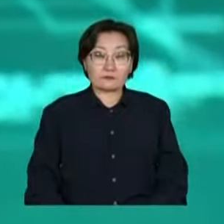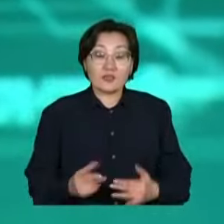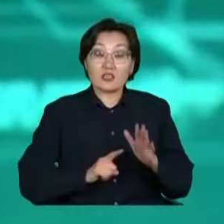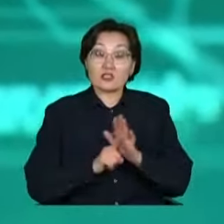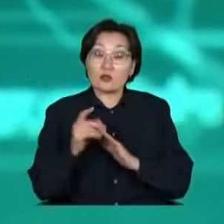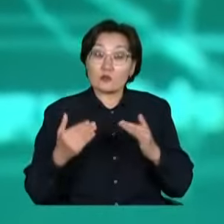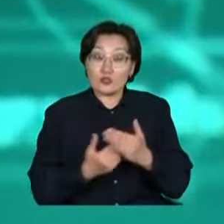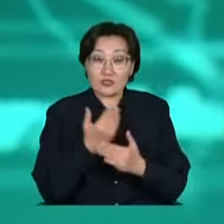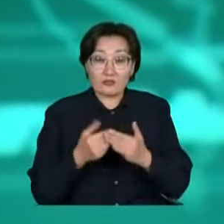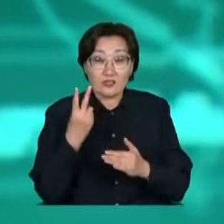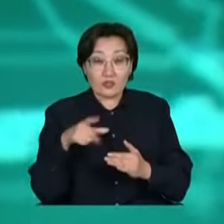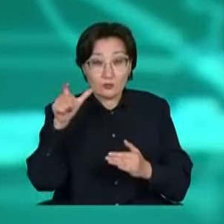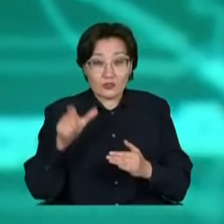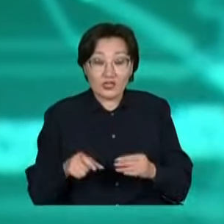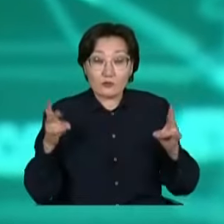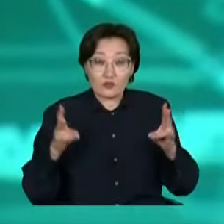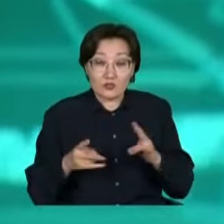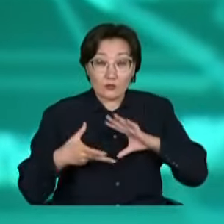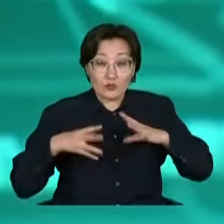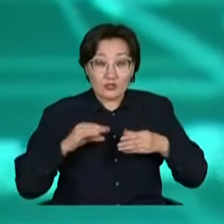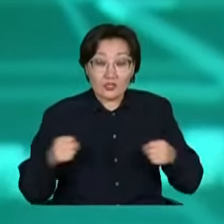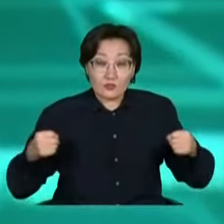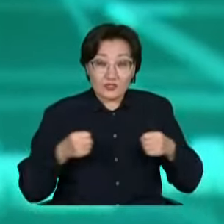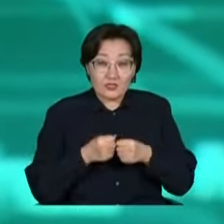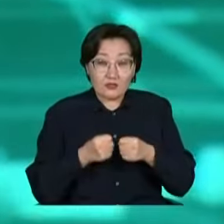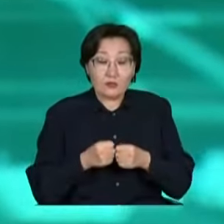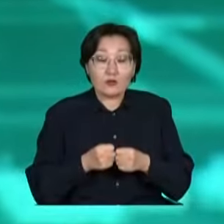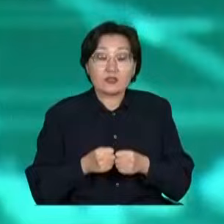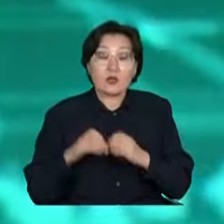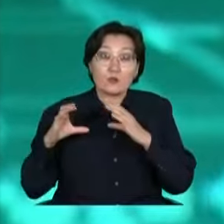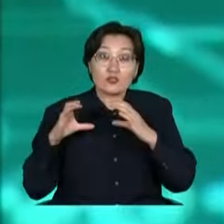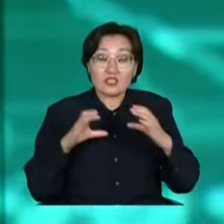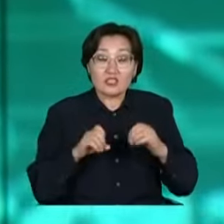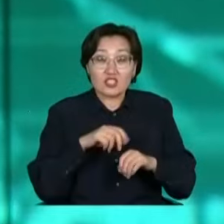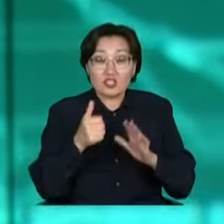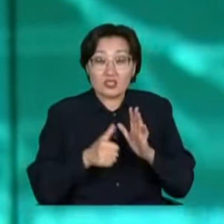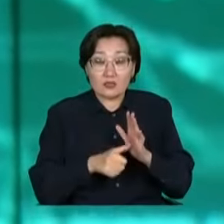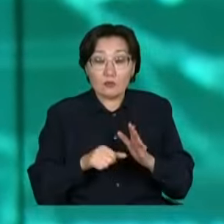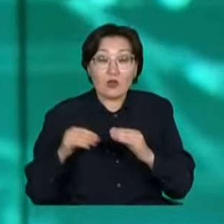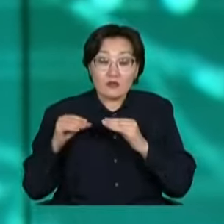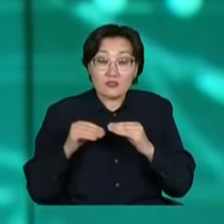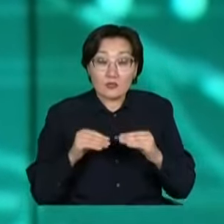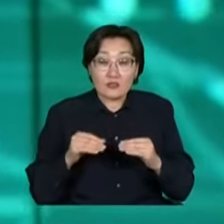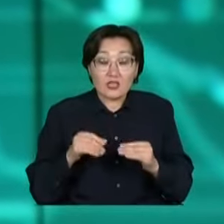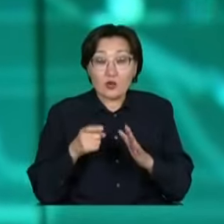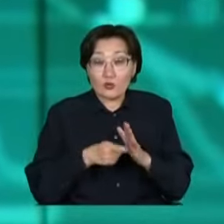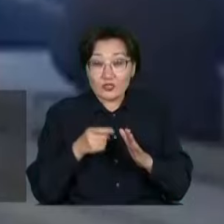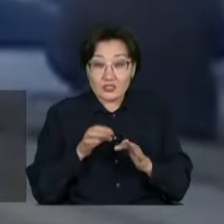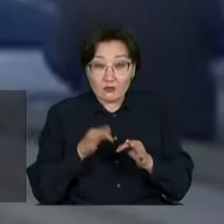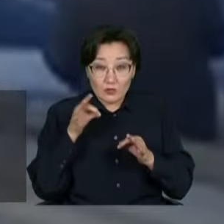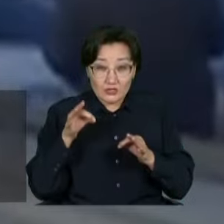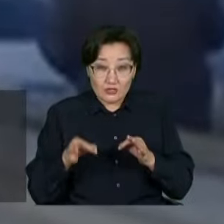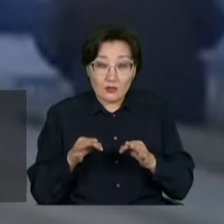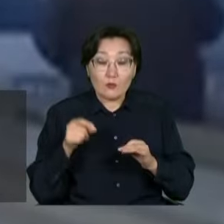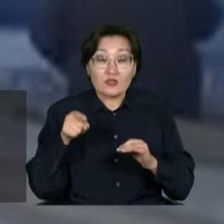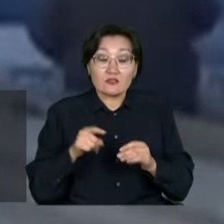Начинаем выпуск. Два человека пострадали в результате столкновения рейсового автобуса и 16 легковых авто в Карагандинской области.